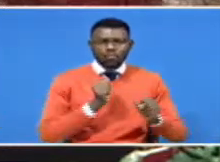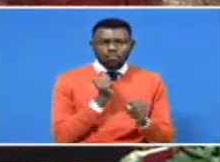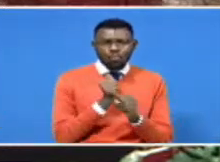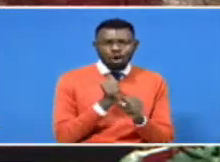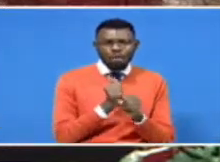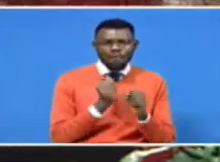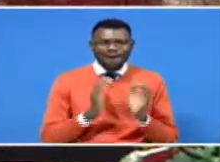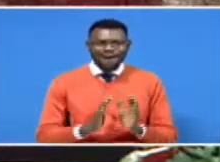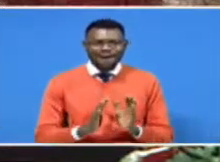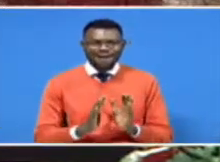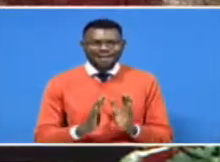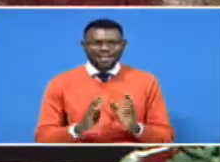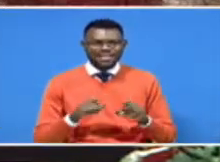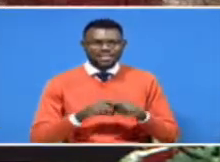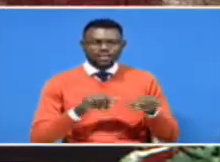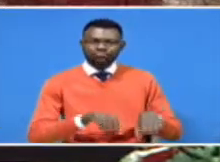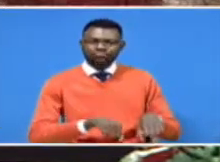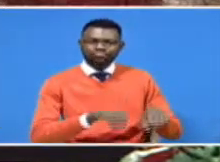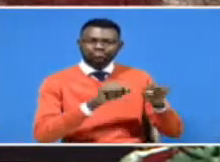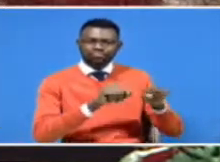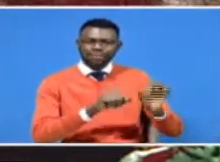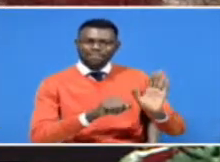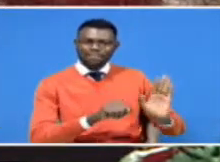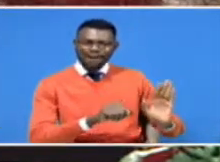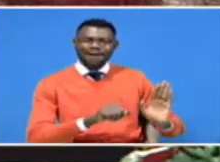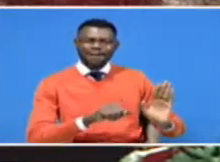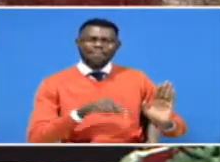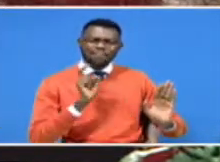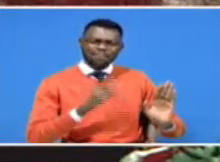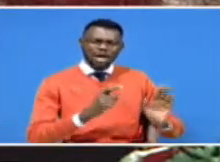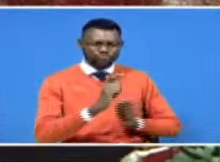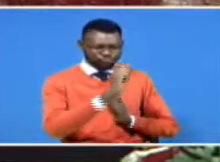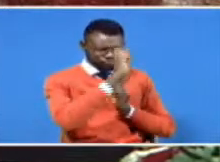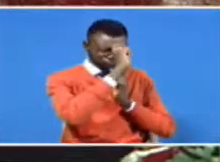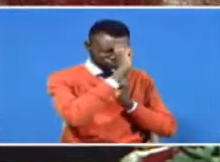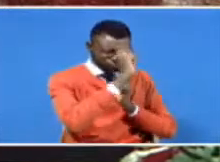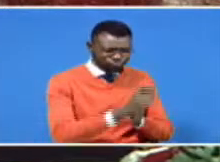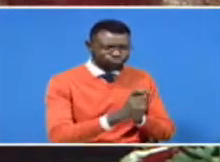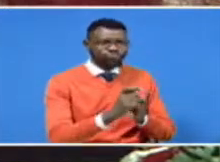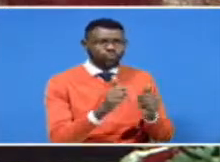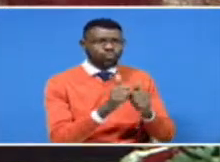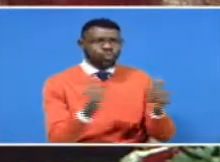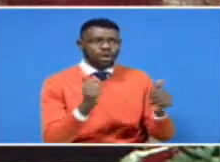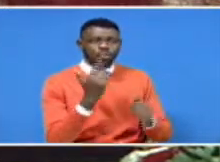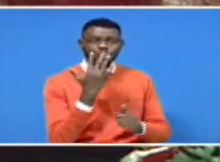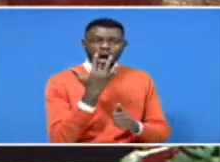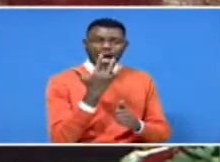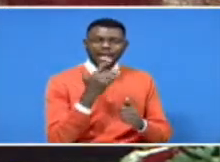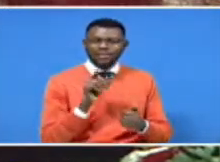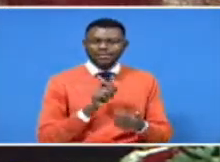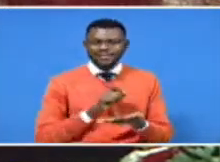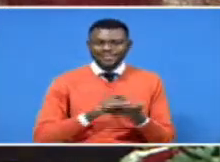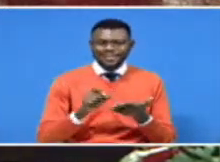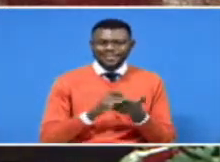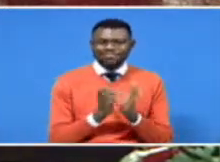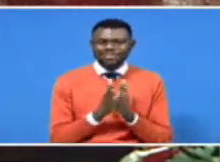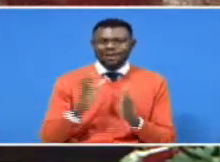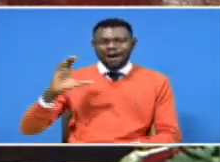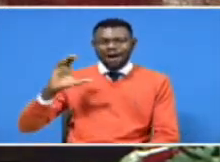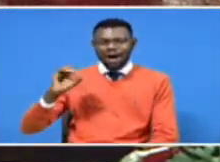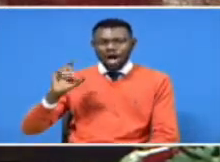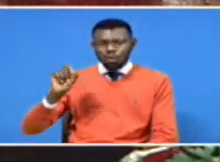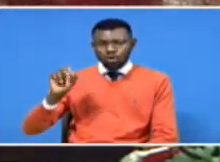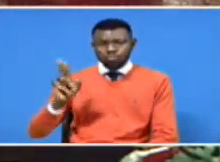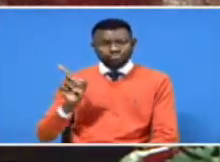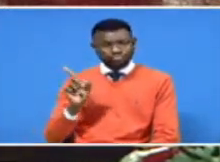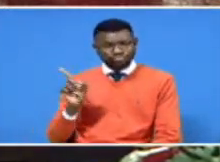wafanyakazi na waajiri sasa itapewa kipaumbele na kuheshimiwa zaidi baada ya katibu wa muungano wa vyama vya wafanyakazi COTU